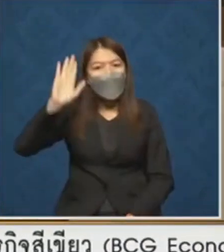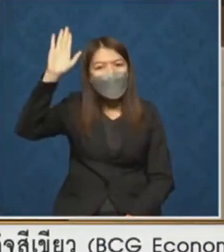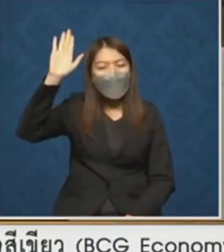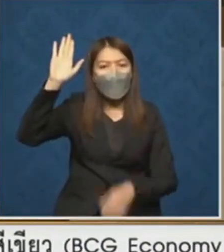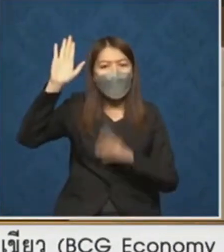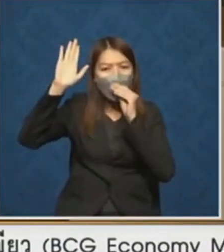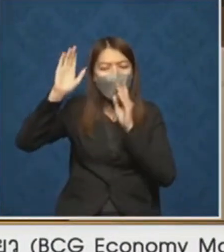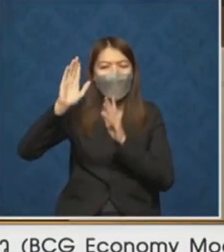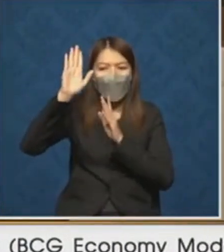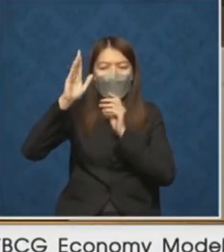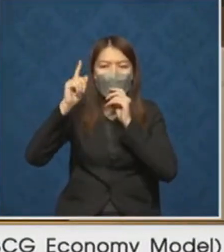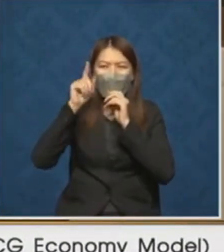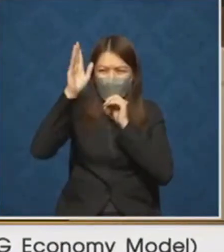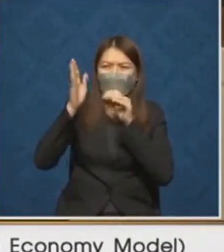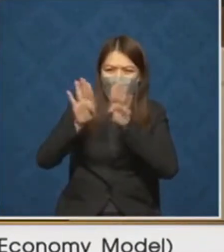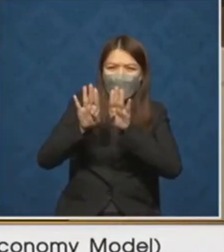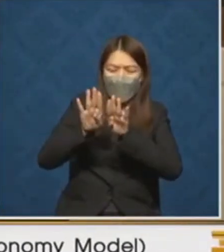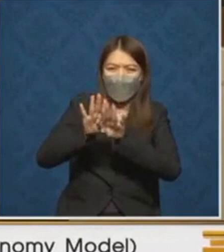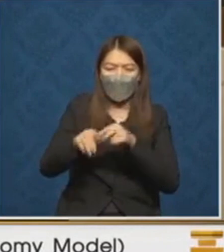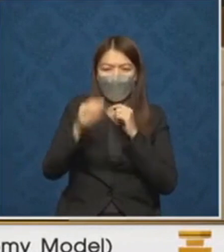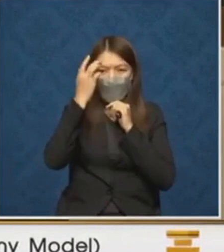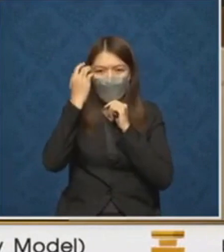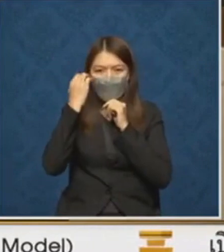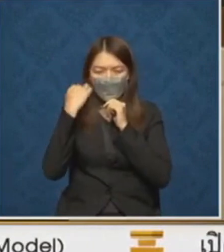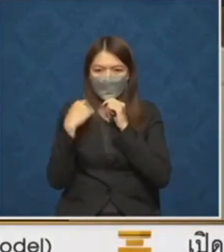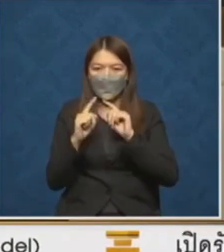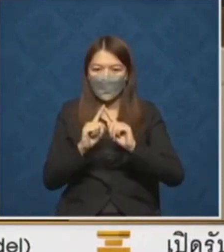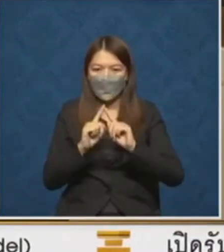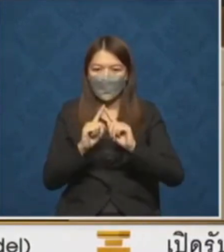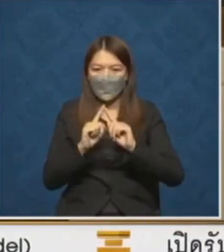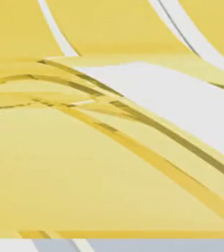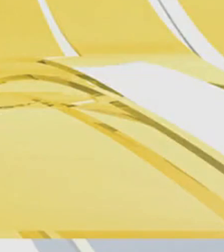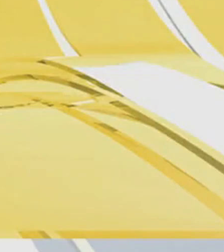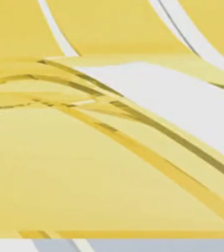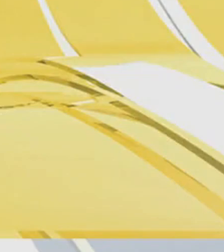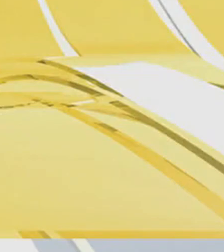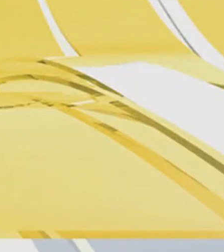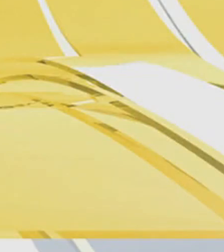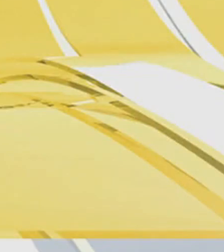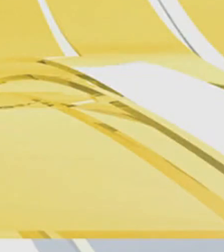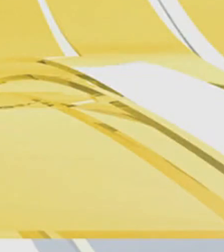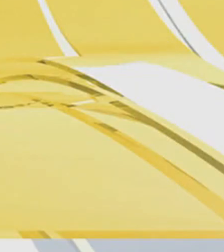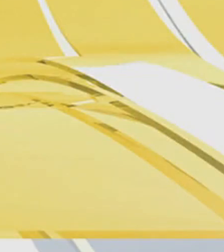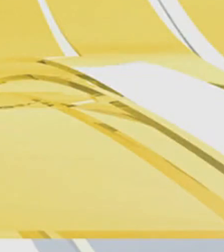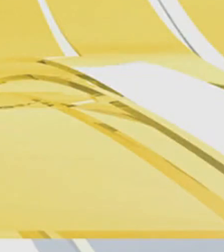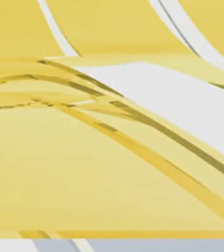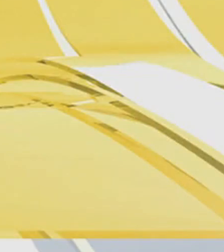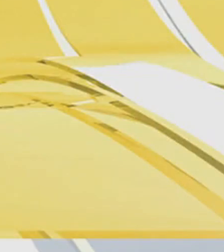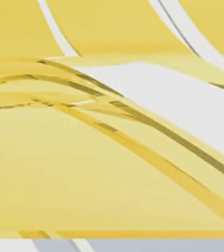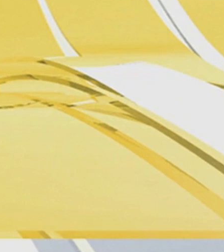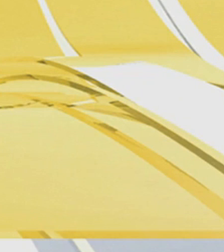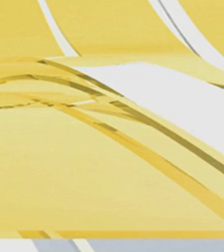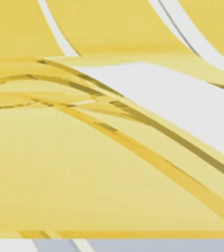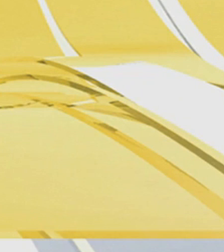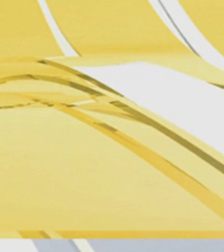พานที่แดนัองคประชุมเก้าไลมีสาวๆ 51 คน แดงตน 5 คน ไม่แดงตน 46พักรวรฐบาลพงประชารัฐสาว